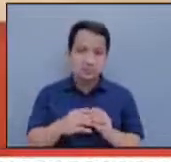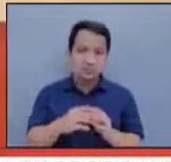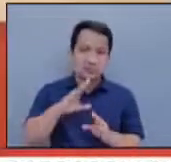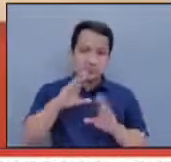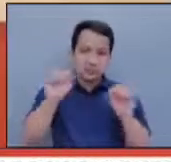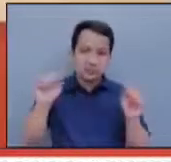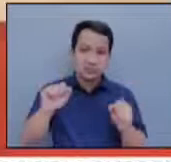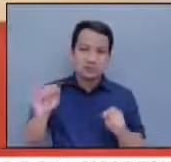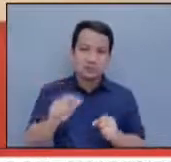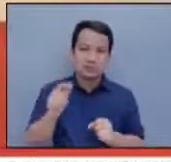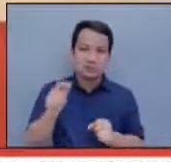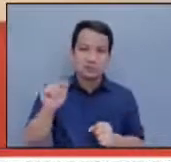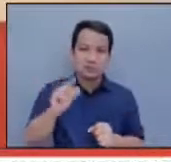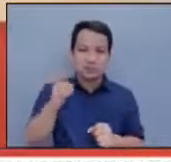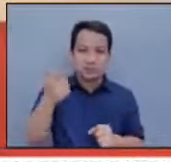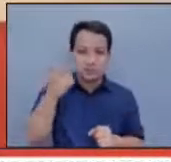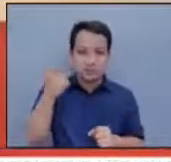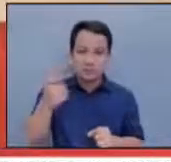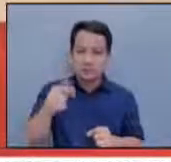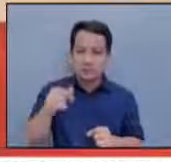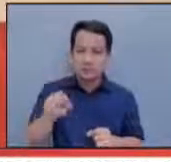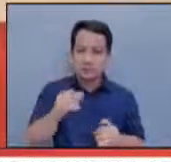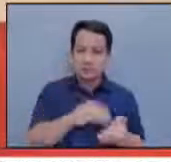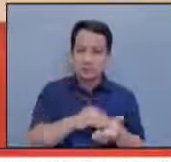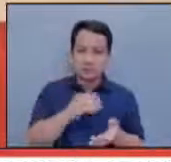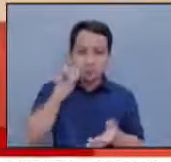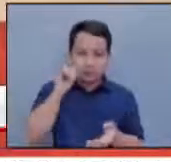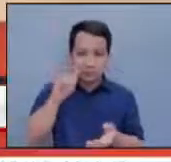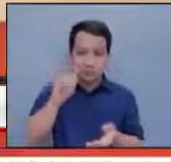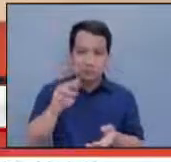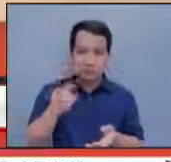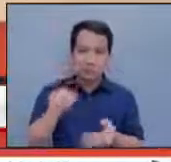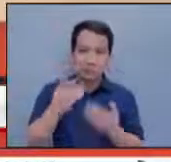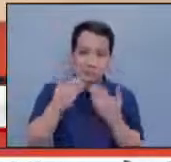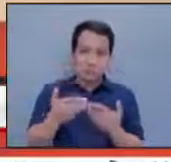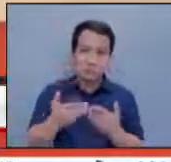Golden Awards 2022, si Dr. Ronel P. Ibanez. Muli maraming salamat. Thank you.